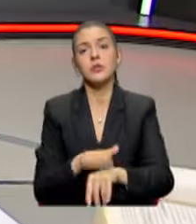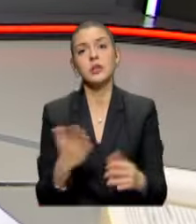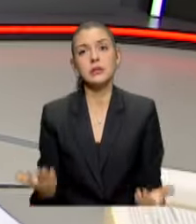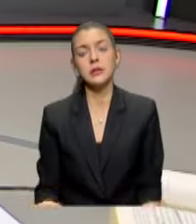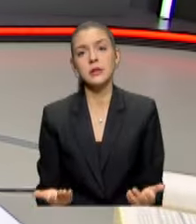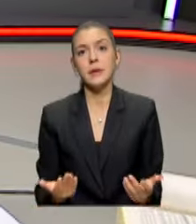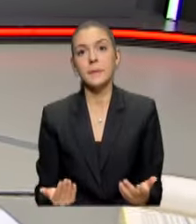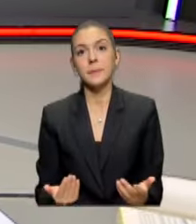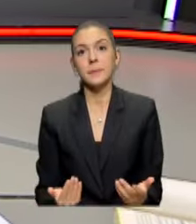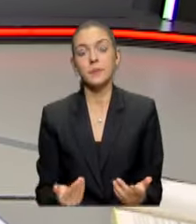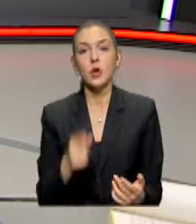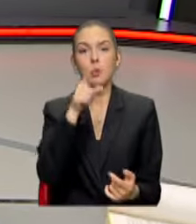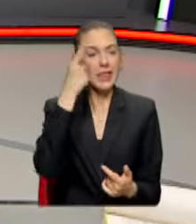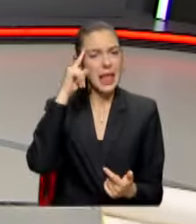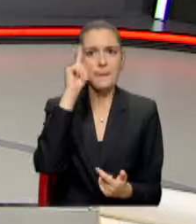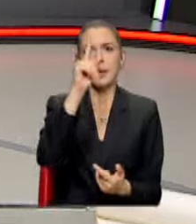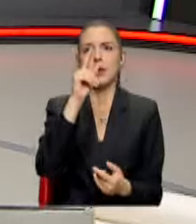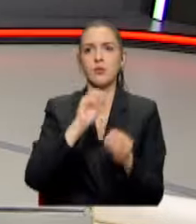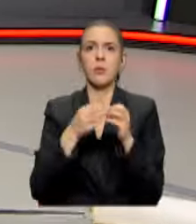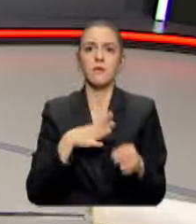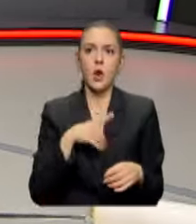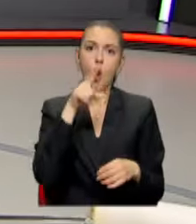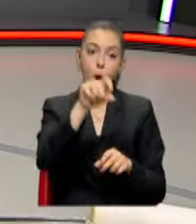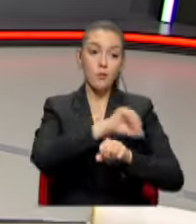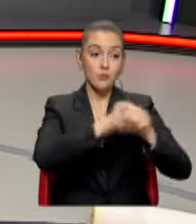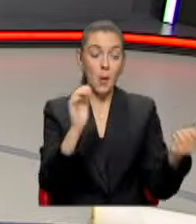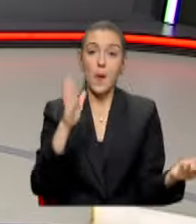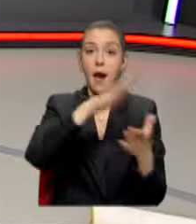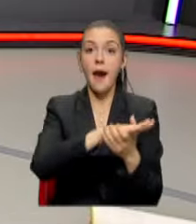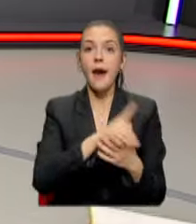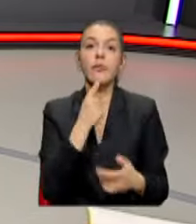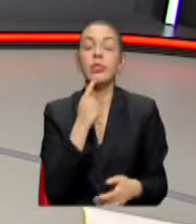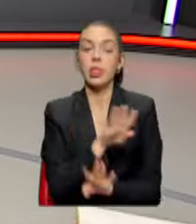ayıplayan Bunun tek bir yolu var Ona da mayınlı saa diyemezsiniz